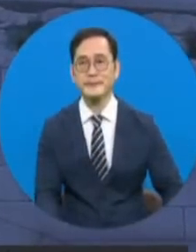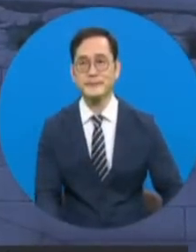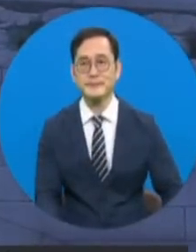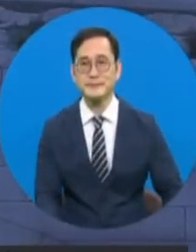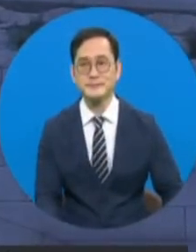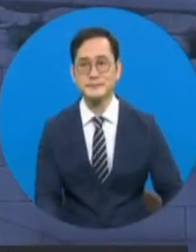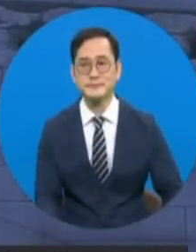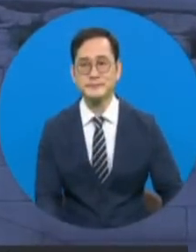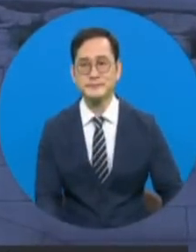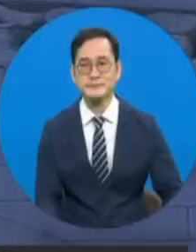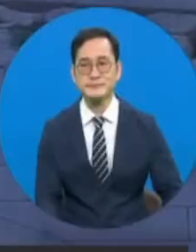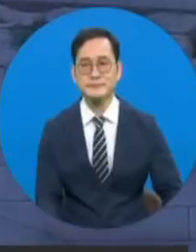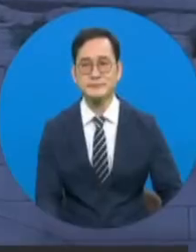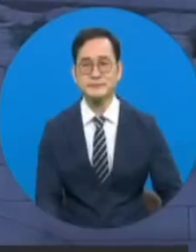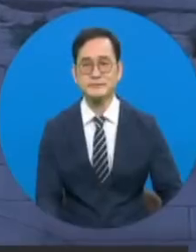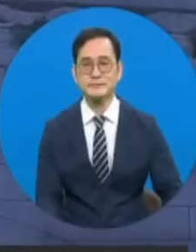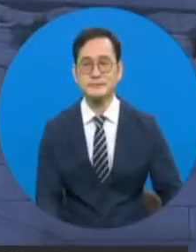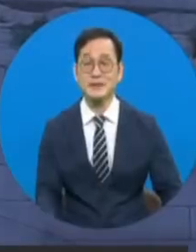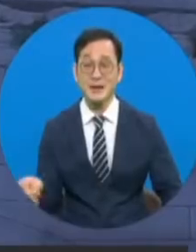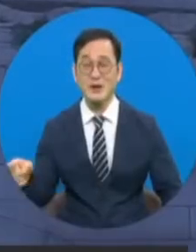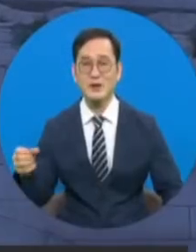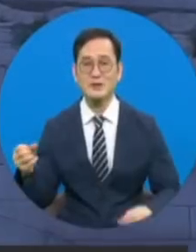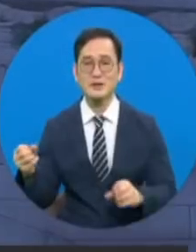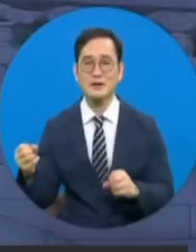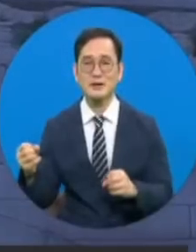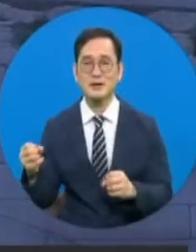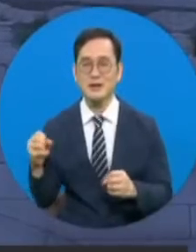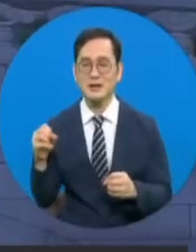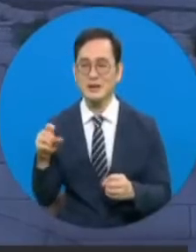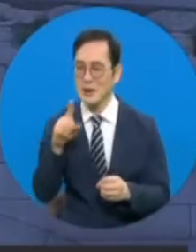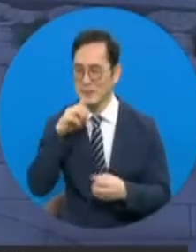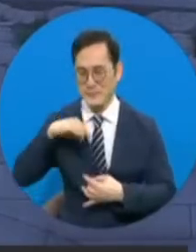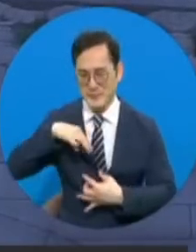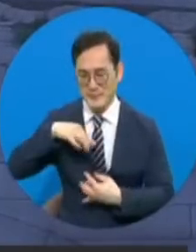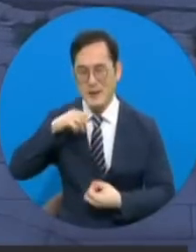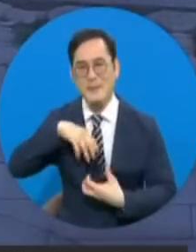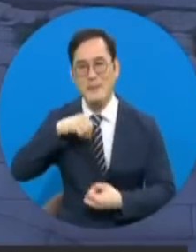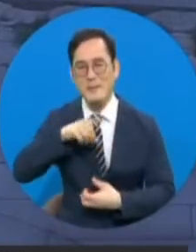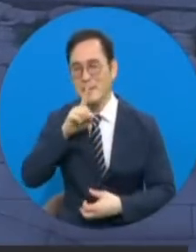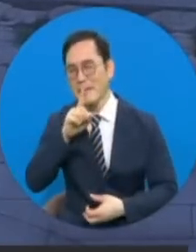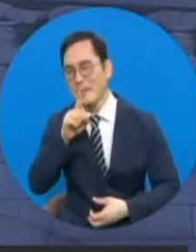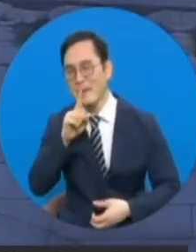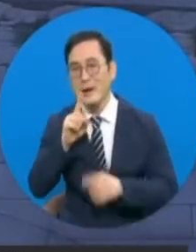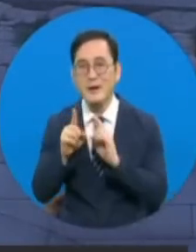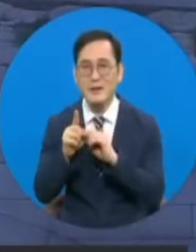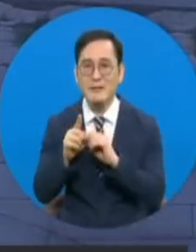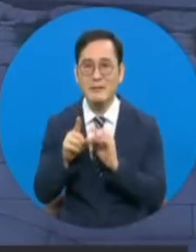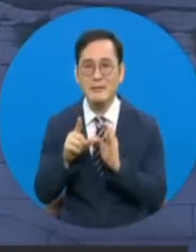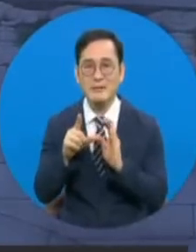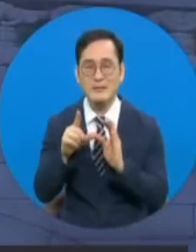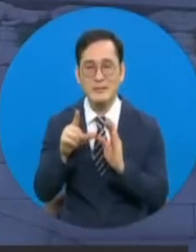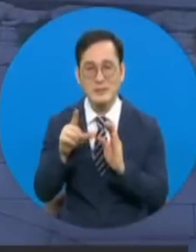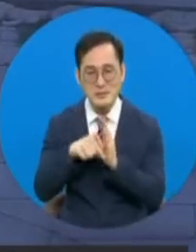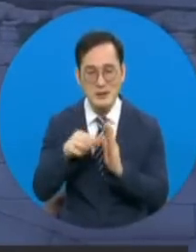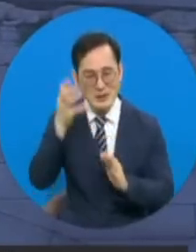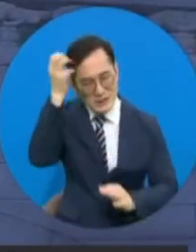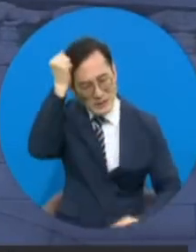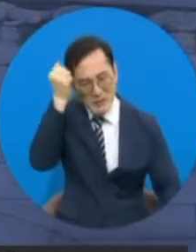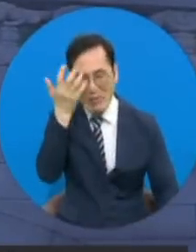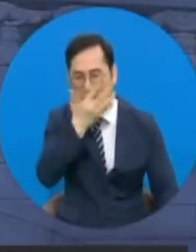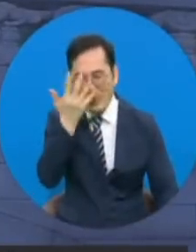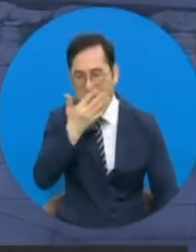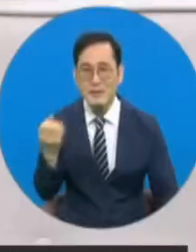그런 반응들을 보였느냐 안 보였느냐와 관련해서 정작 잘 기억이 안 난다라는 식이에요